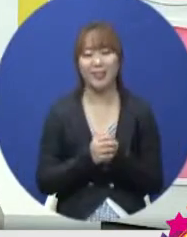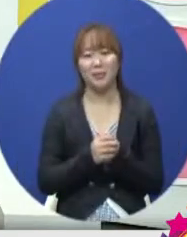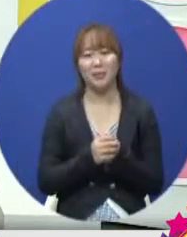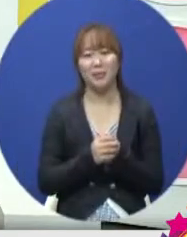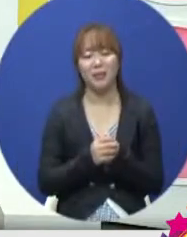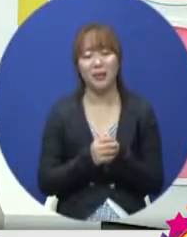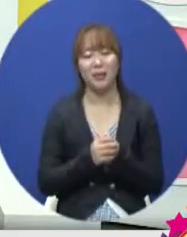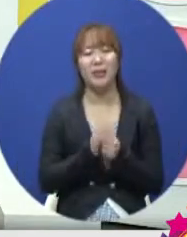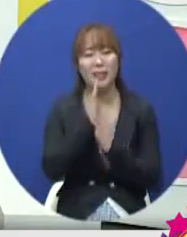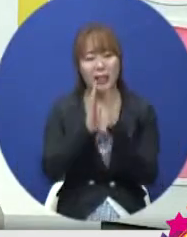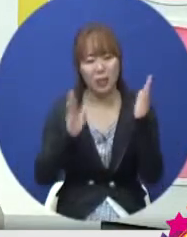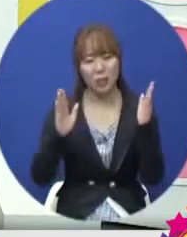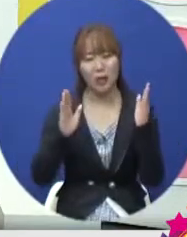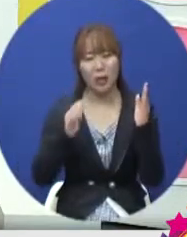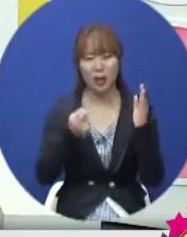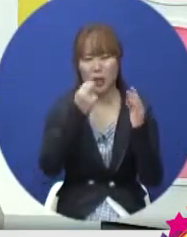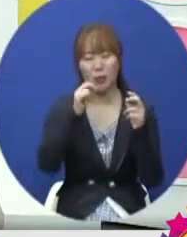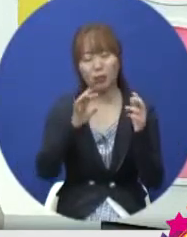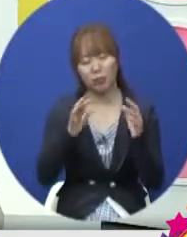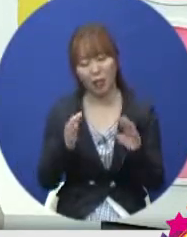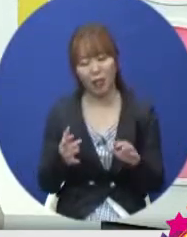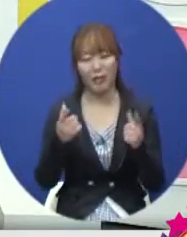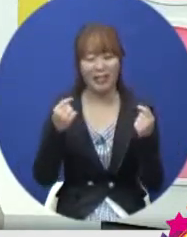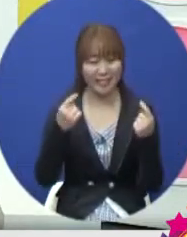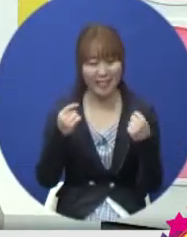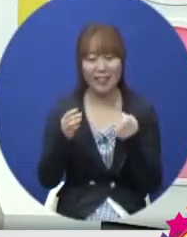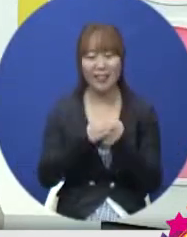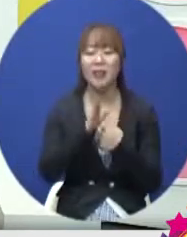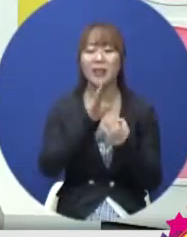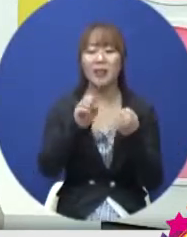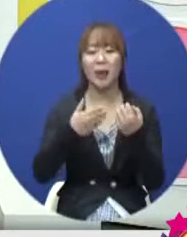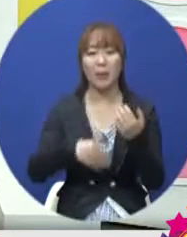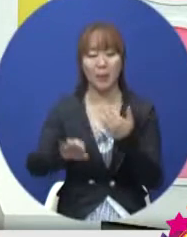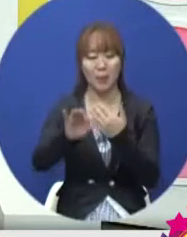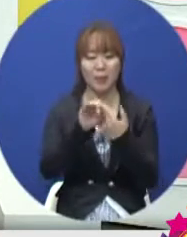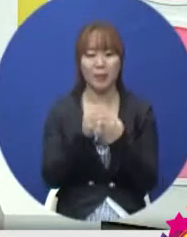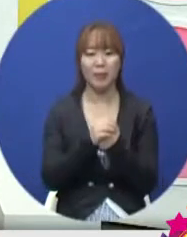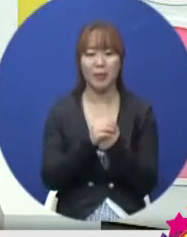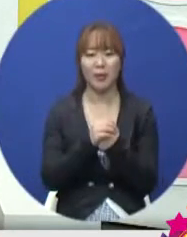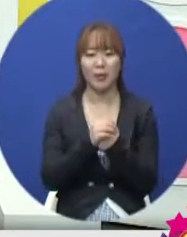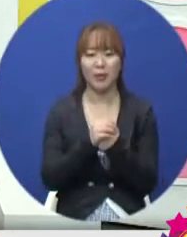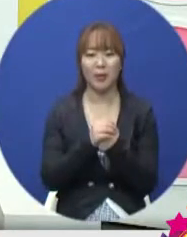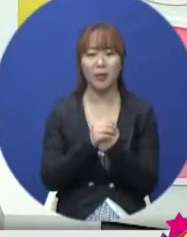네. 채소들이 숨이 죽어버려. 네. 정답을 아시는 분은요.